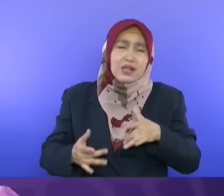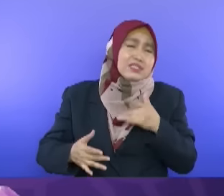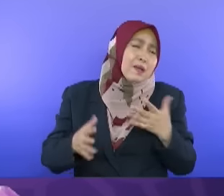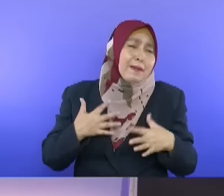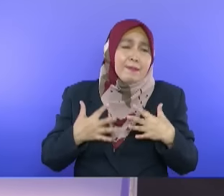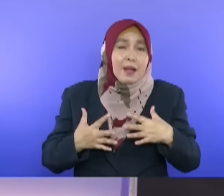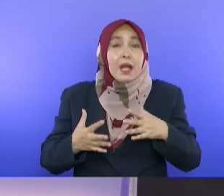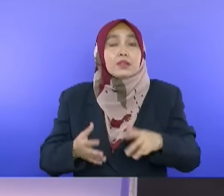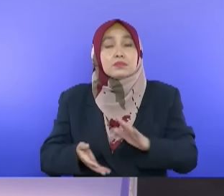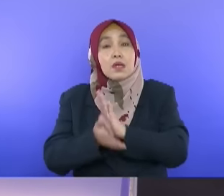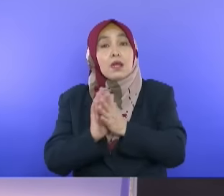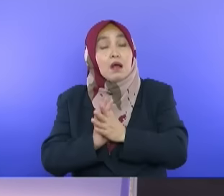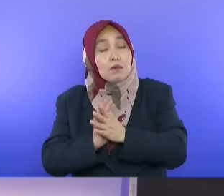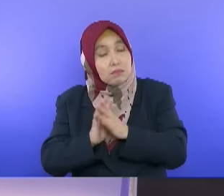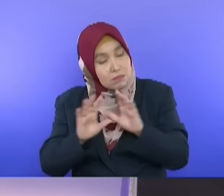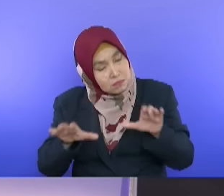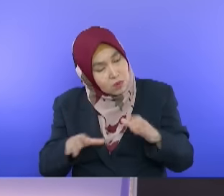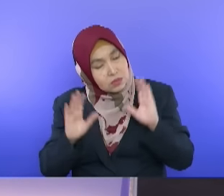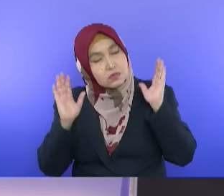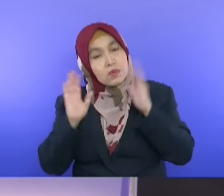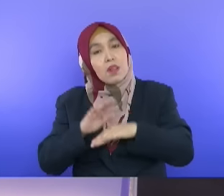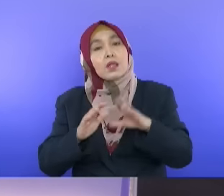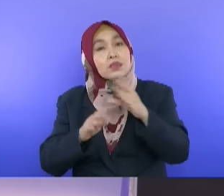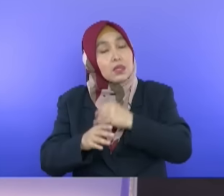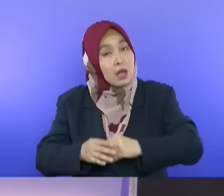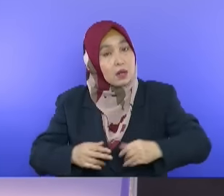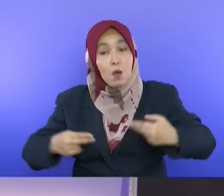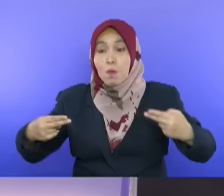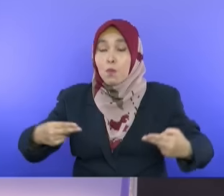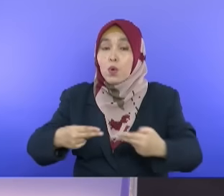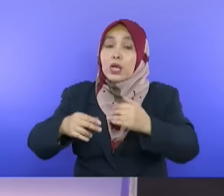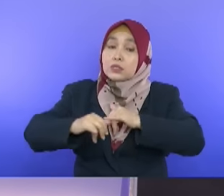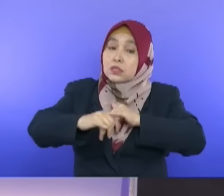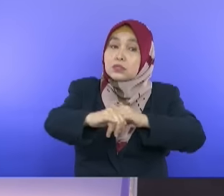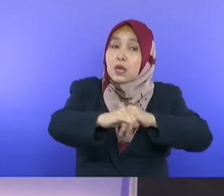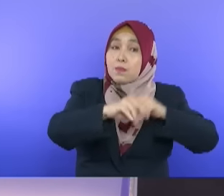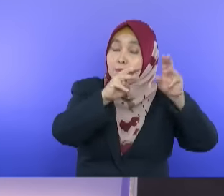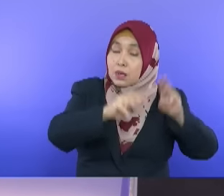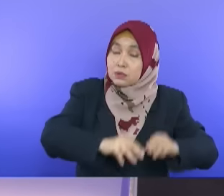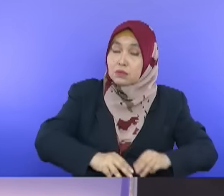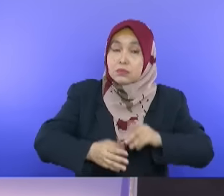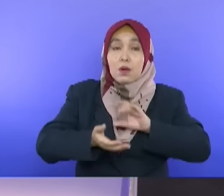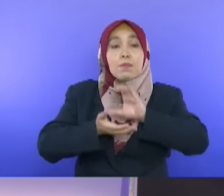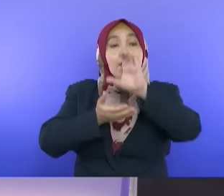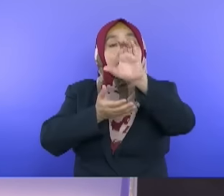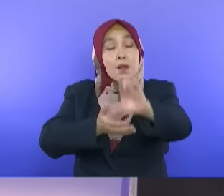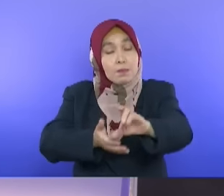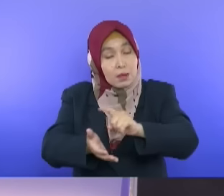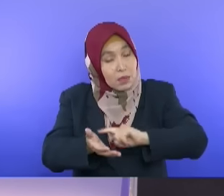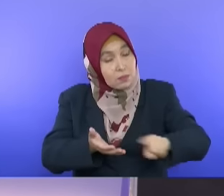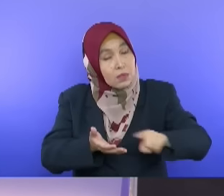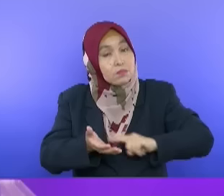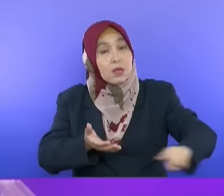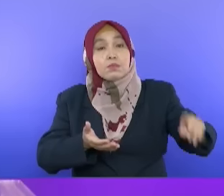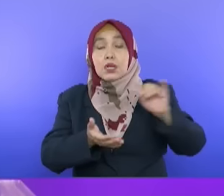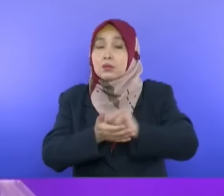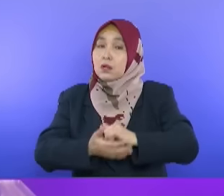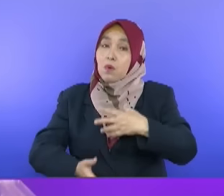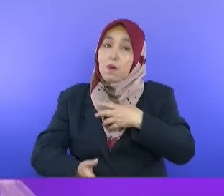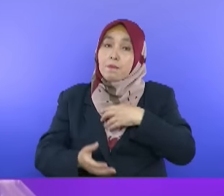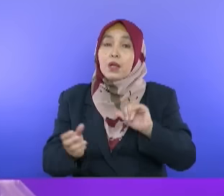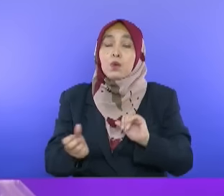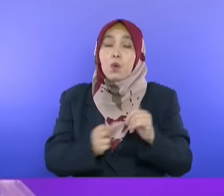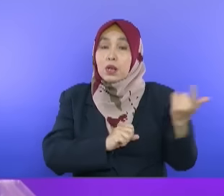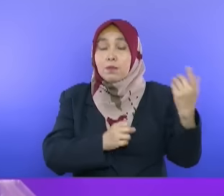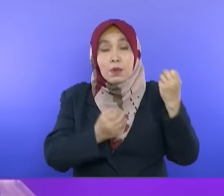yang pertama dan yang keduanya hubungan sesama manusia wa Atuk zakat hubungan dengan manusia ini yang di komentar oleh